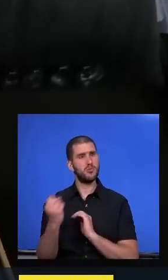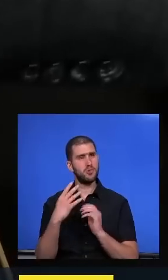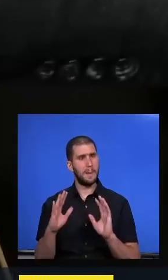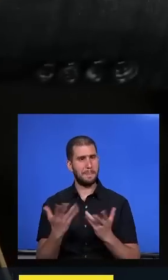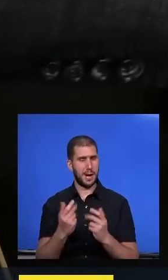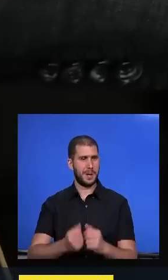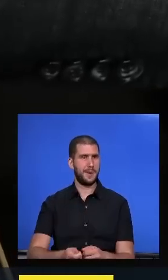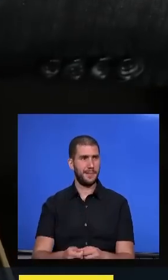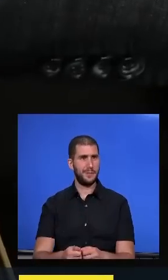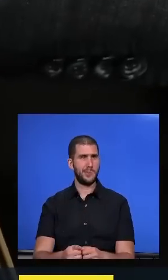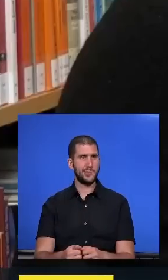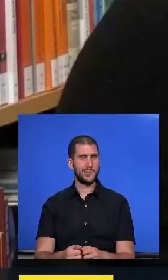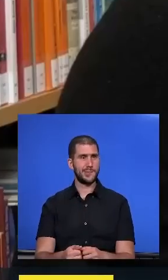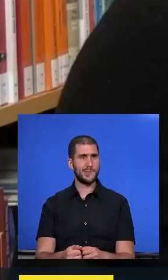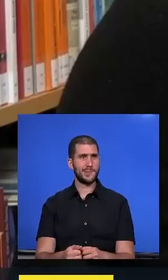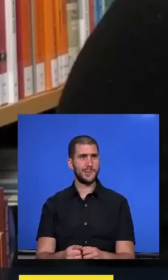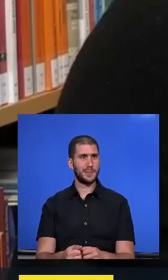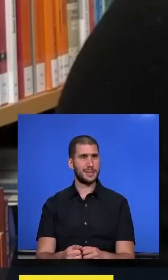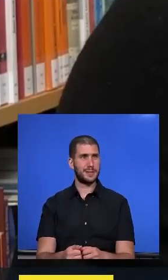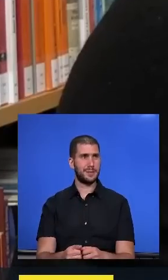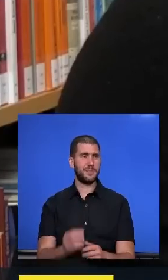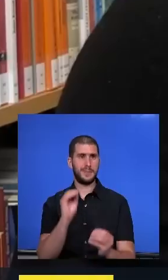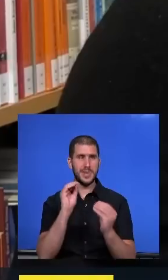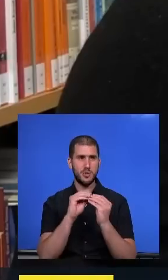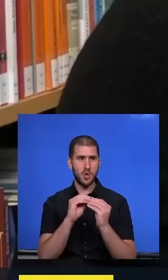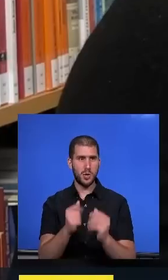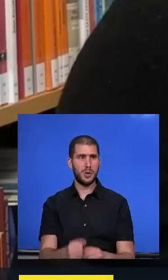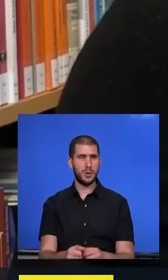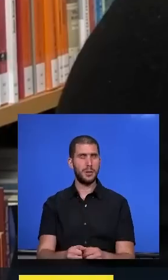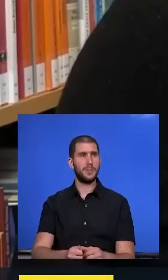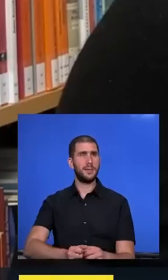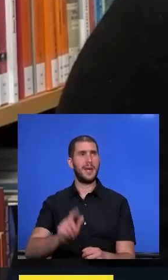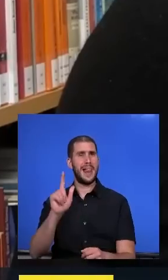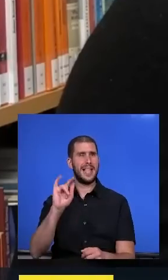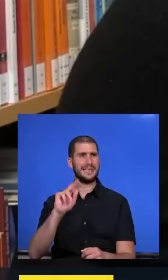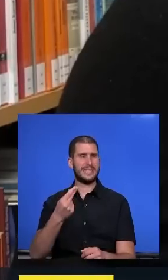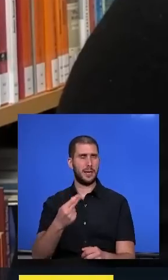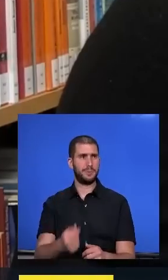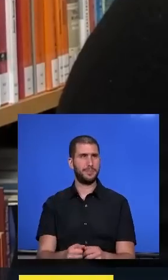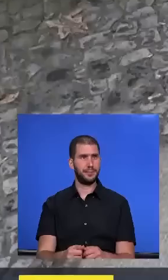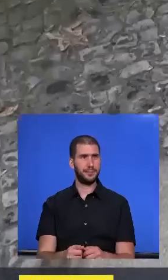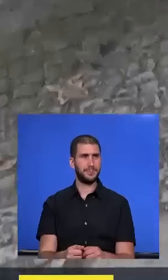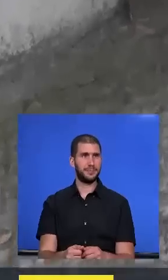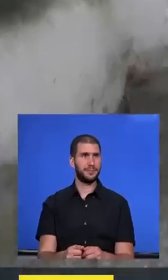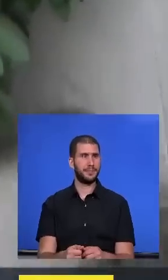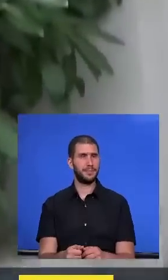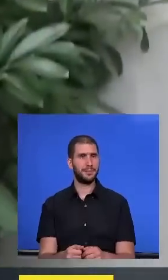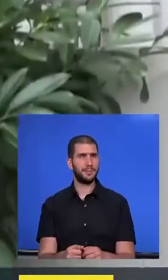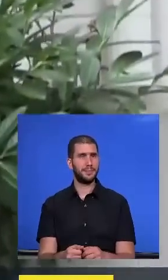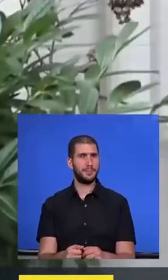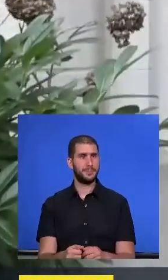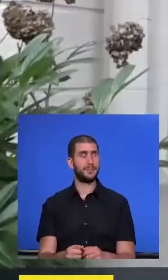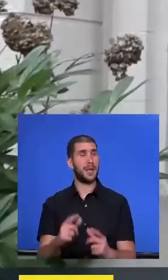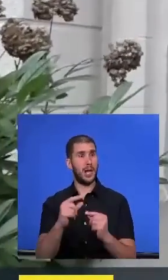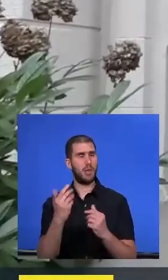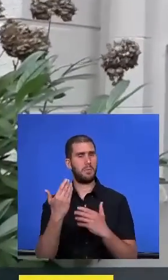soon. Innige Küsse. Deep kisses. Deine Lisa, your Lisa. הגלויות הפסיקו